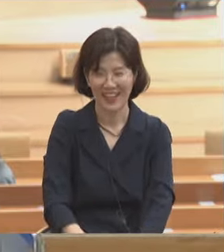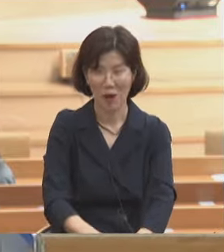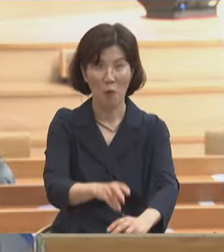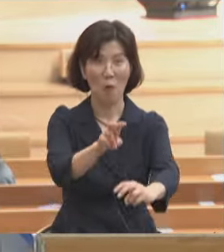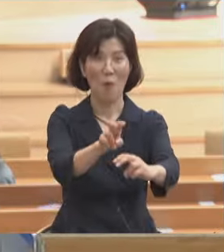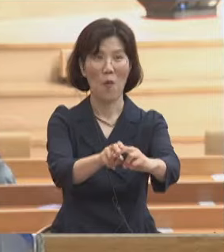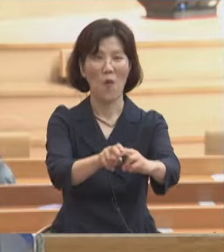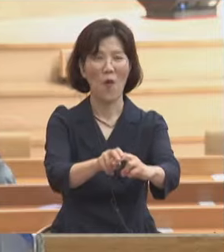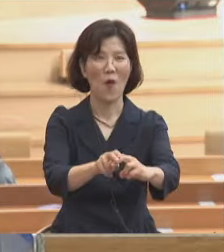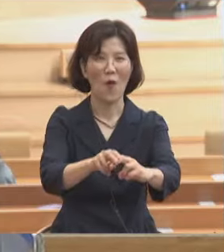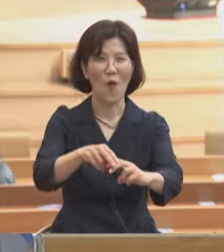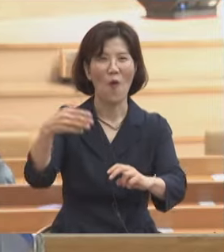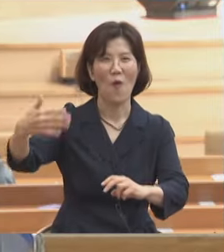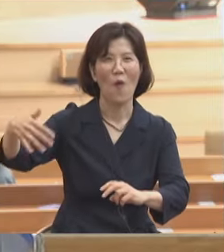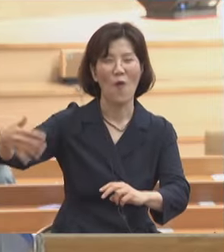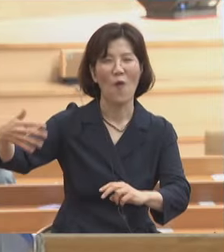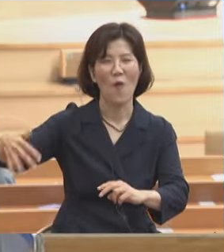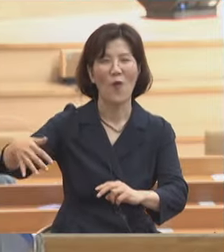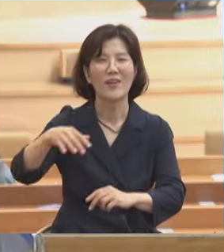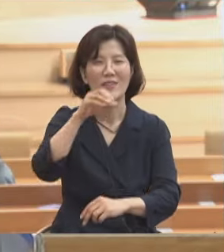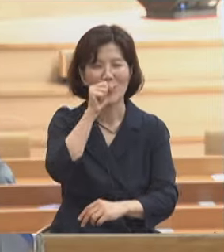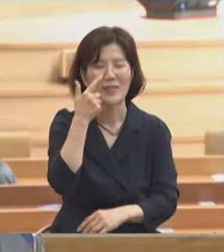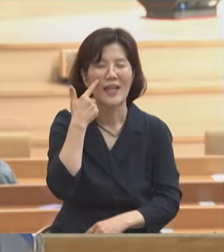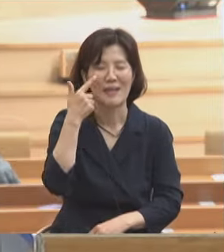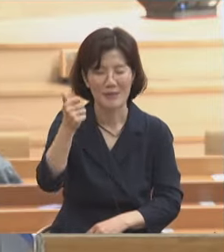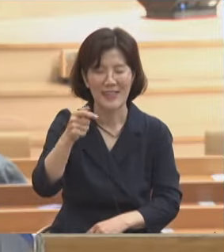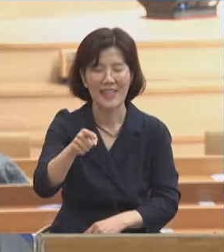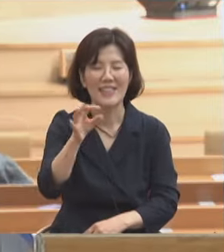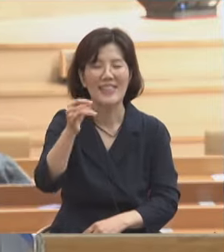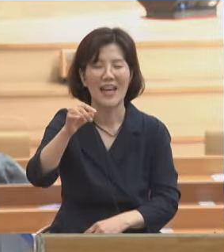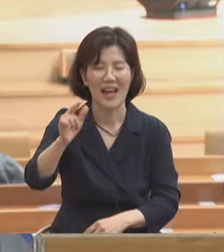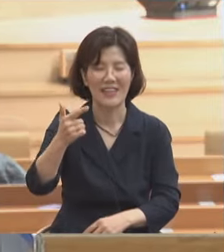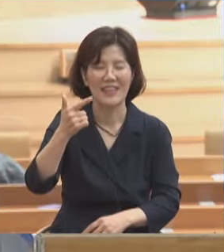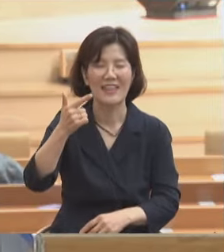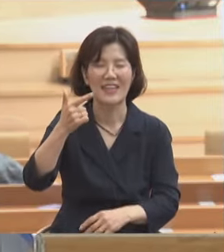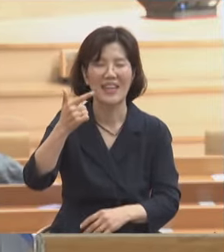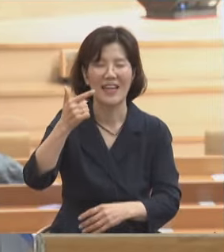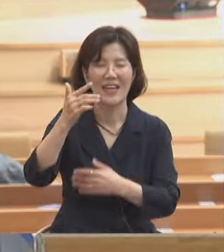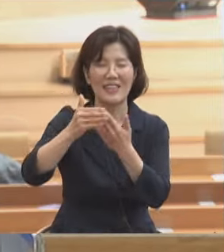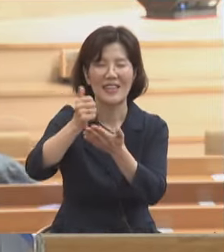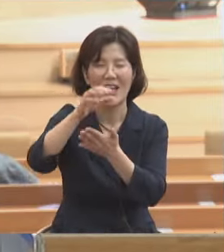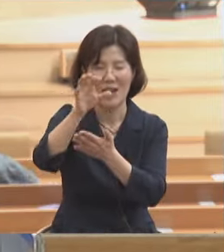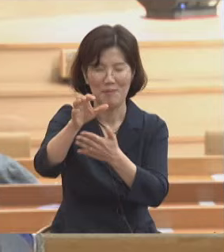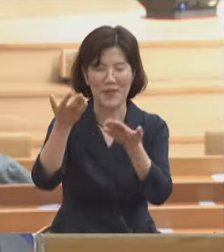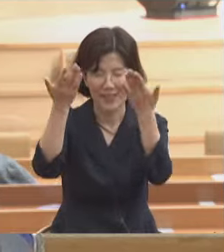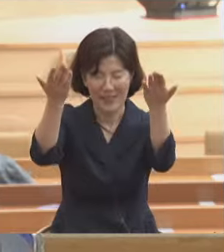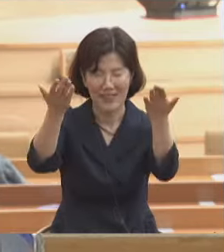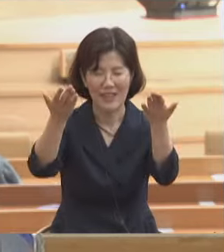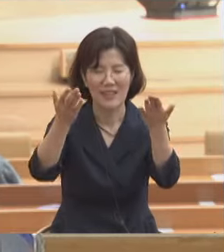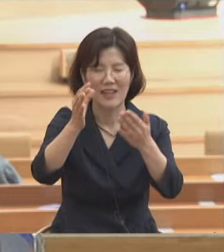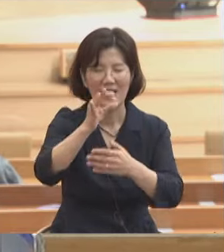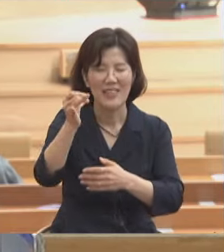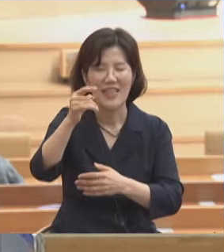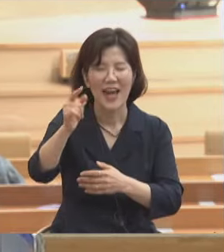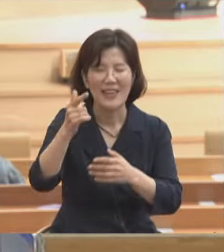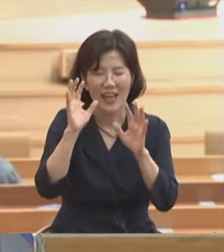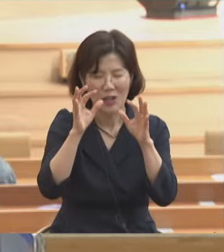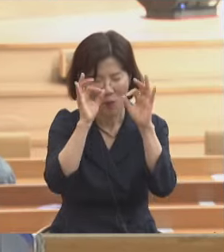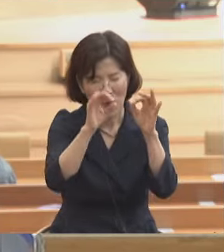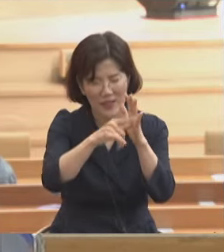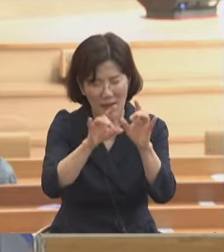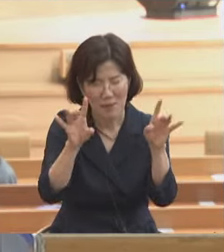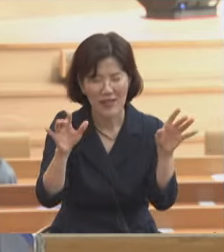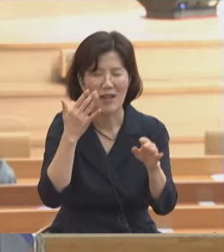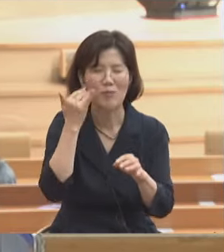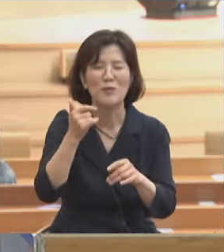앉아있다 야 좋으신 아버지 이안이를 주님 앞에 올려드립니다. 하나님 이안이를 볼 때마다 부모가